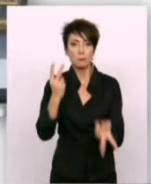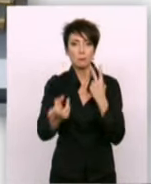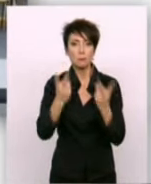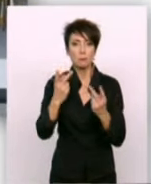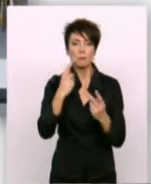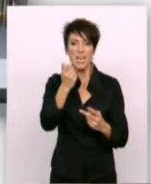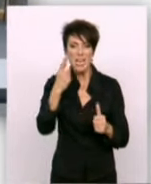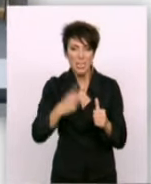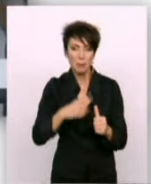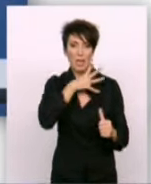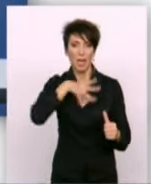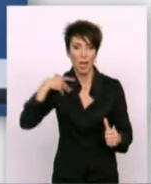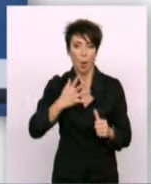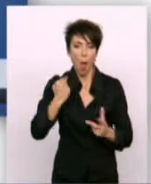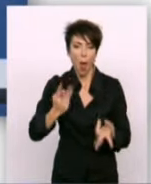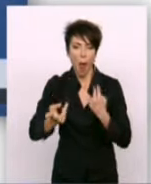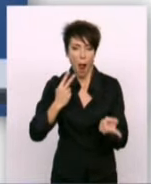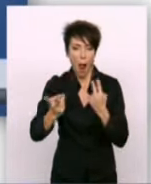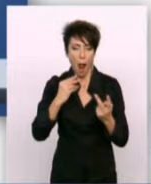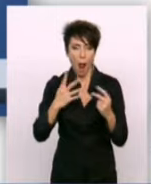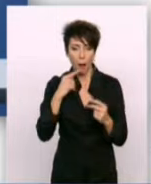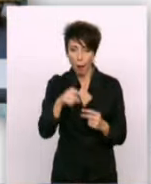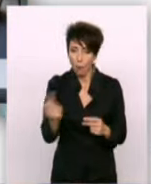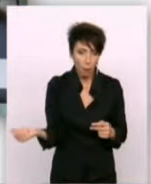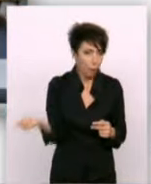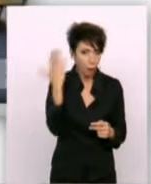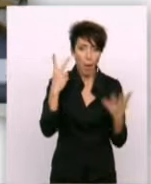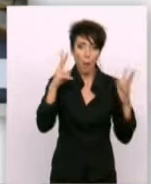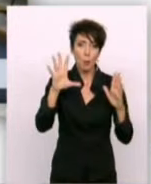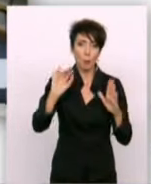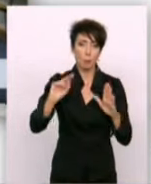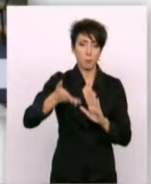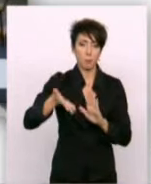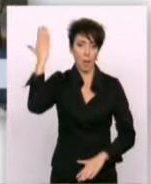όσα χρήματα και τη μαλφή έχουν μαζί τους, τα οποία υπερβαίνουν σε αξία τα 750 ευρώ.